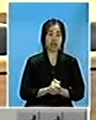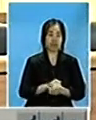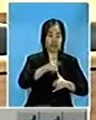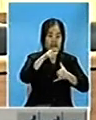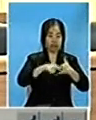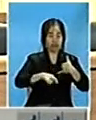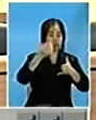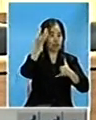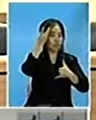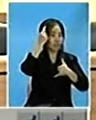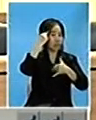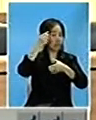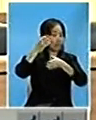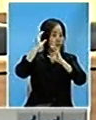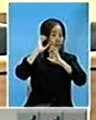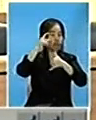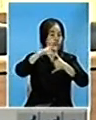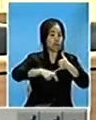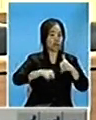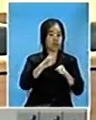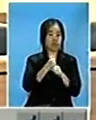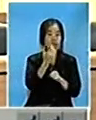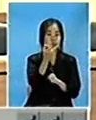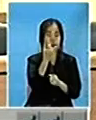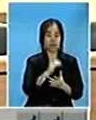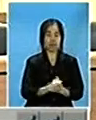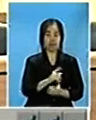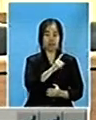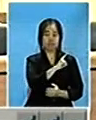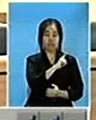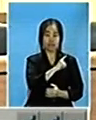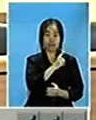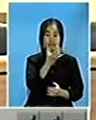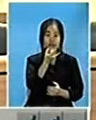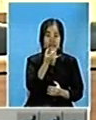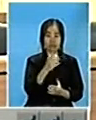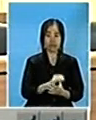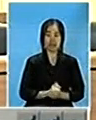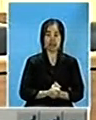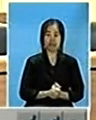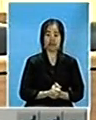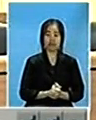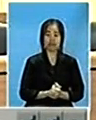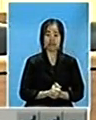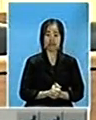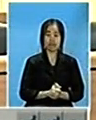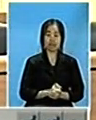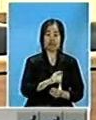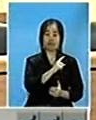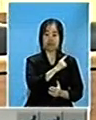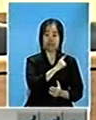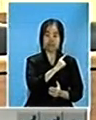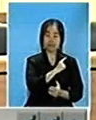ทบทวนครับต้องกลับไปทบทวนบทบาทหน้าที่ของท่านนะครับในการทำหน้าที่ของท่